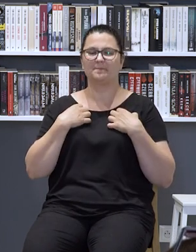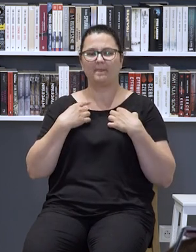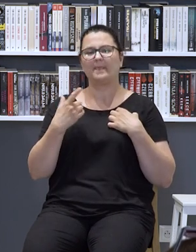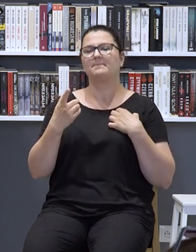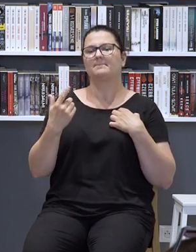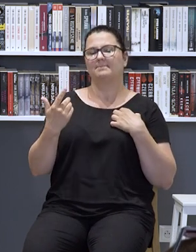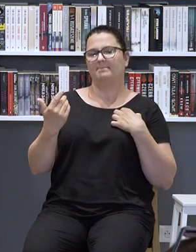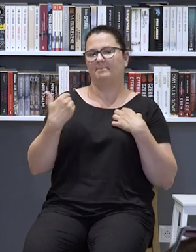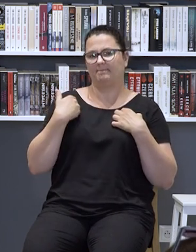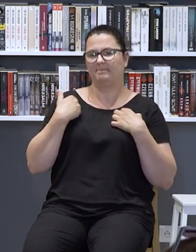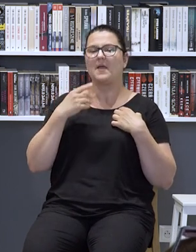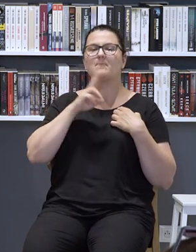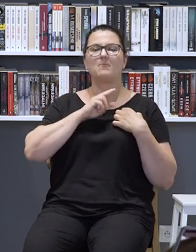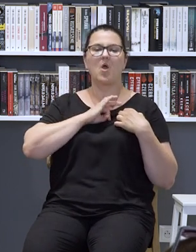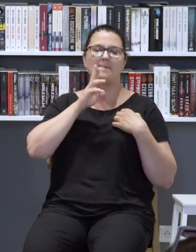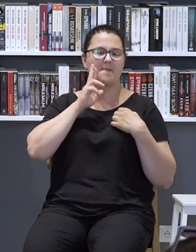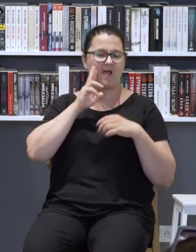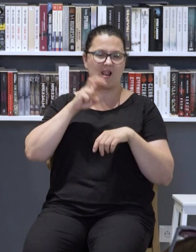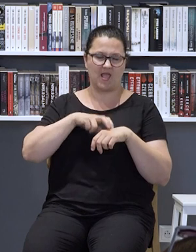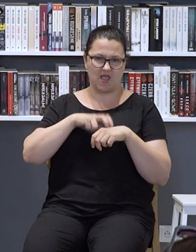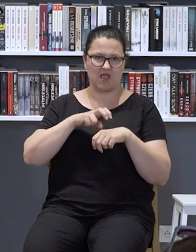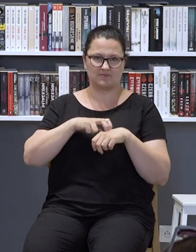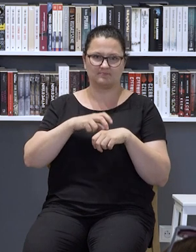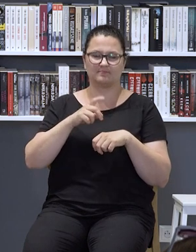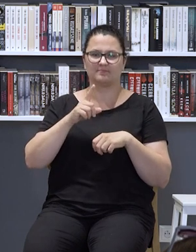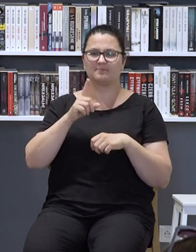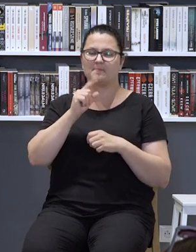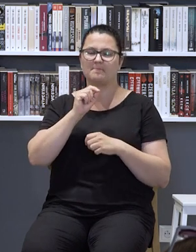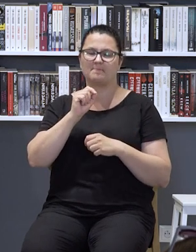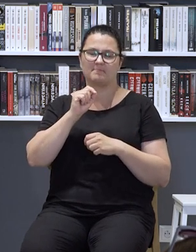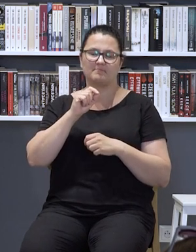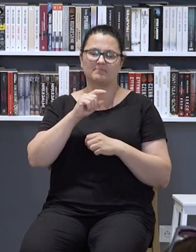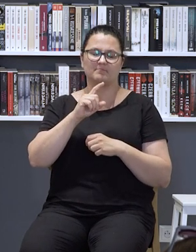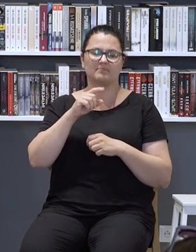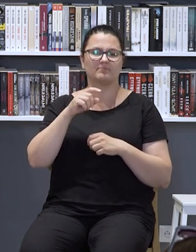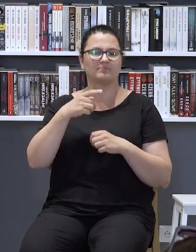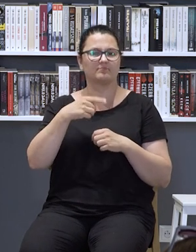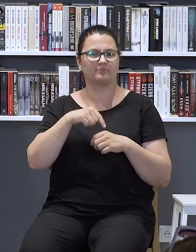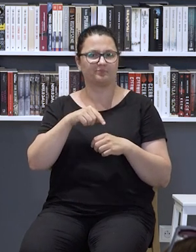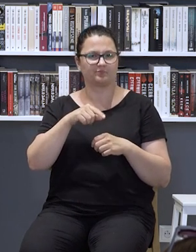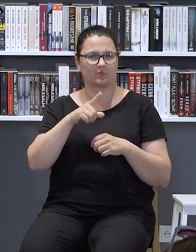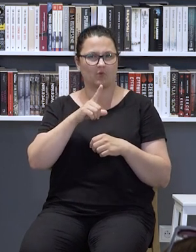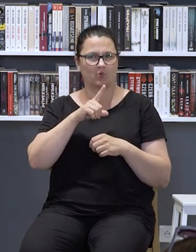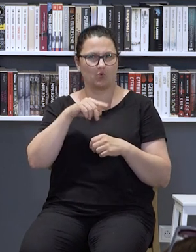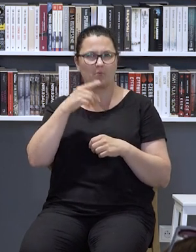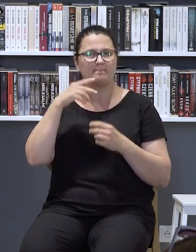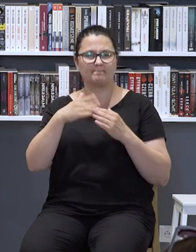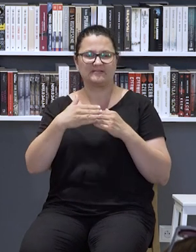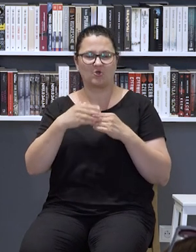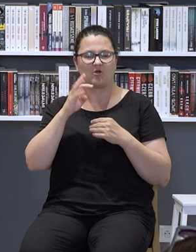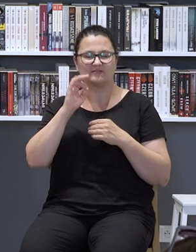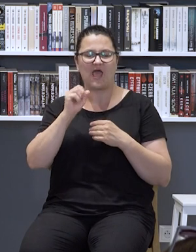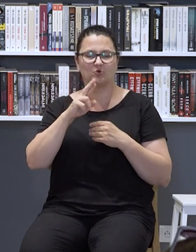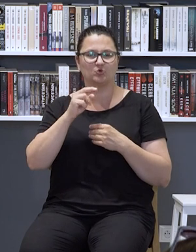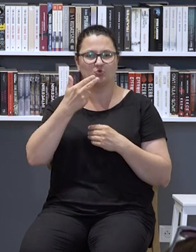do mnie pacjentka mojej mamy, pani z Łuniowej. Moja mama pracuje w Porąbce Uszewskiej, koło Tarnowa, między Tarnowem